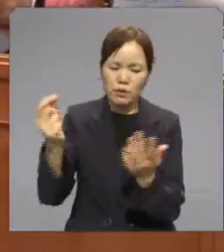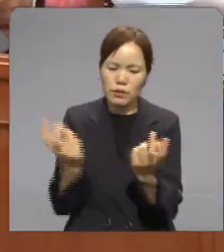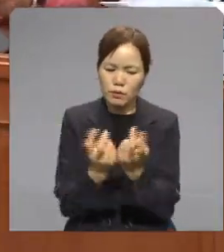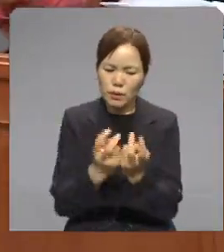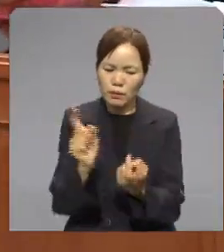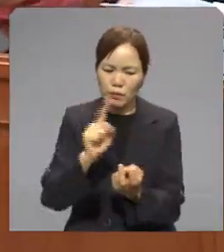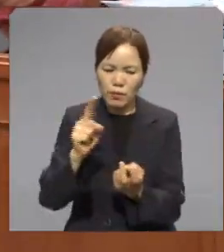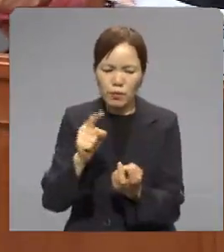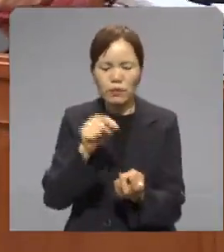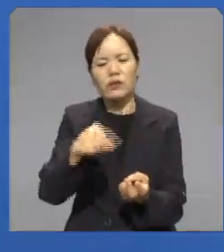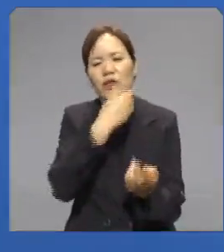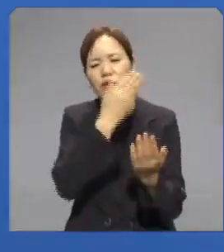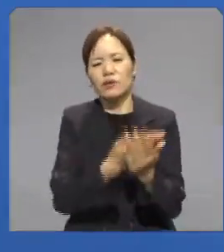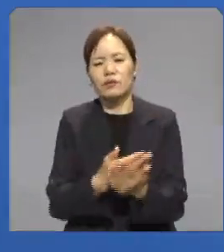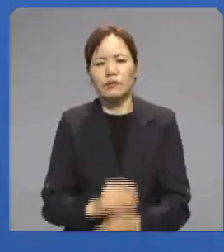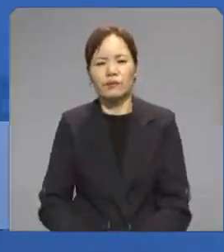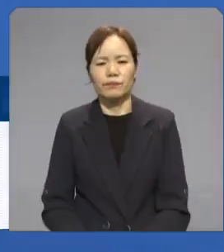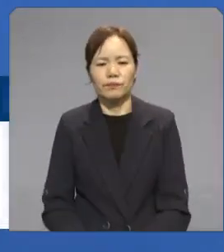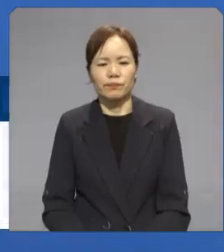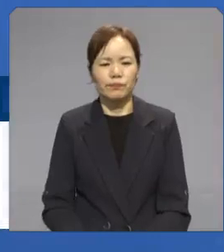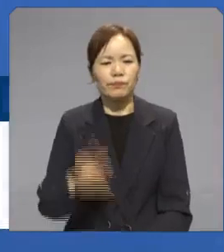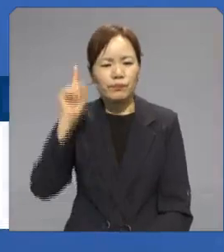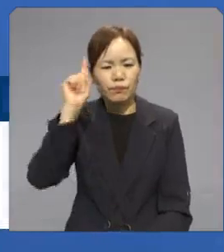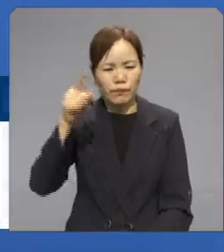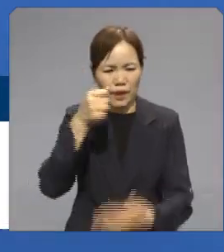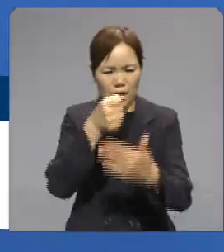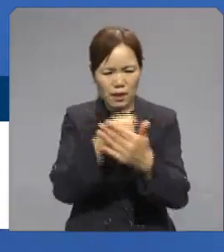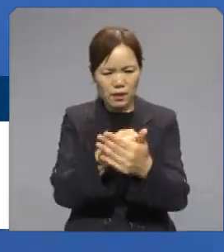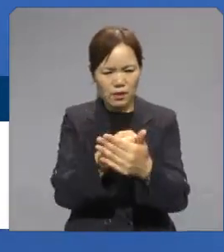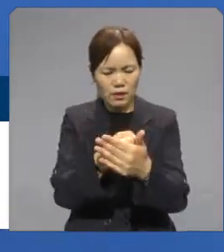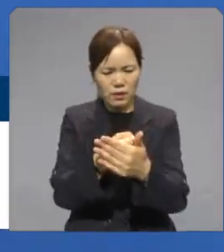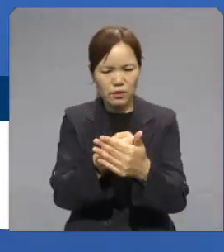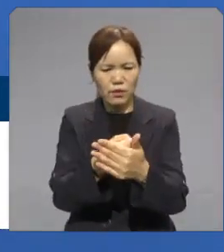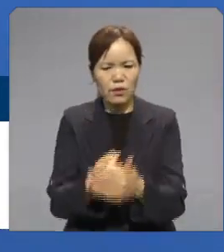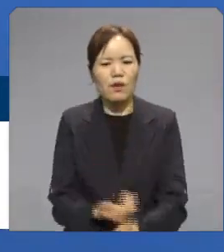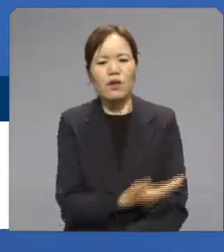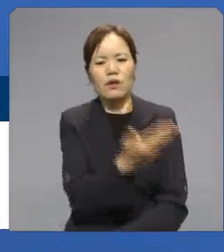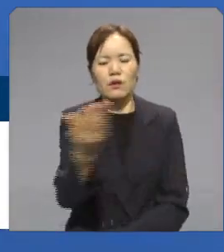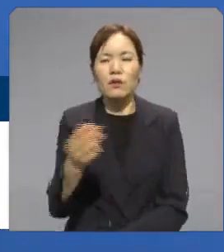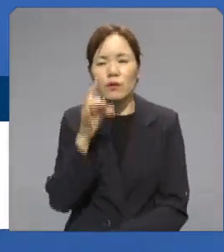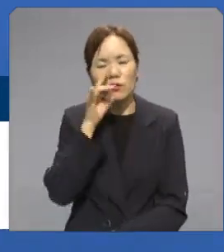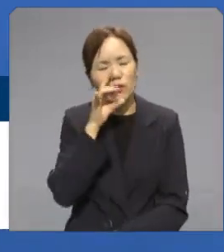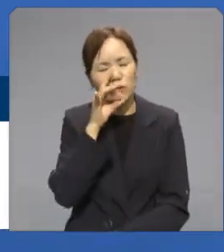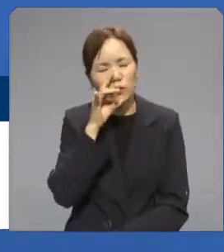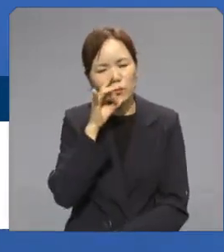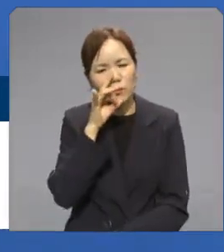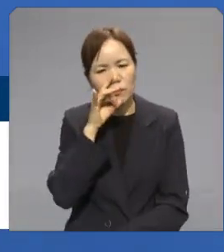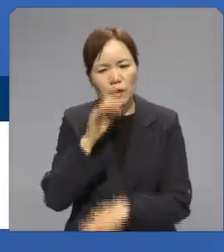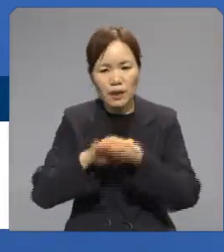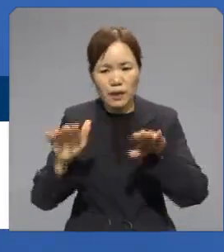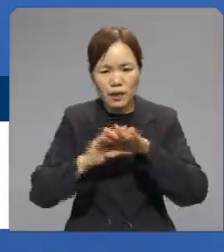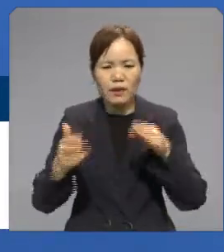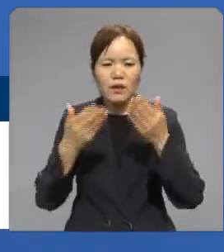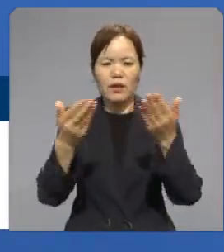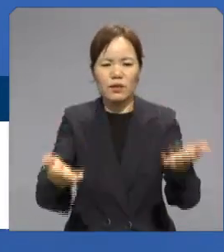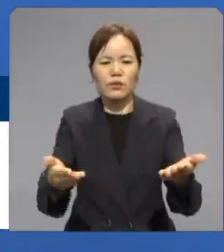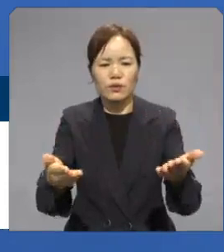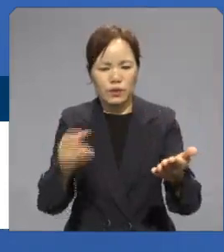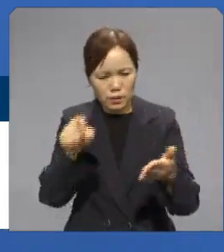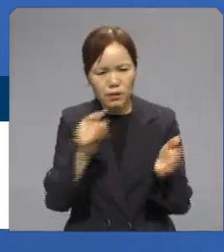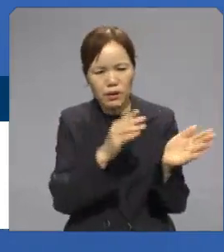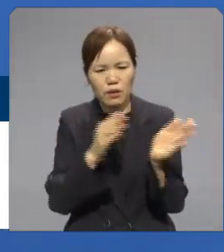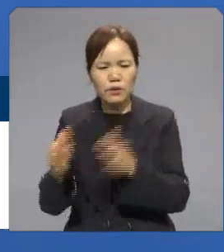과제입니다 내일 중에 다 결론을 내서 여러분들의 궁금증을 해소할 수